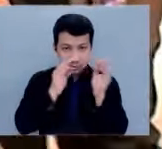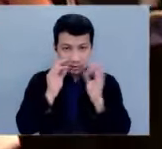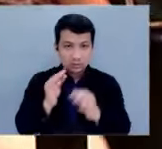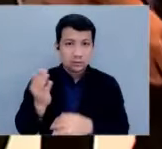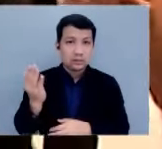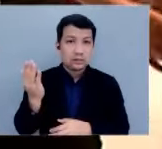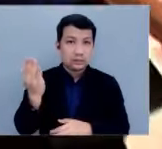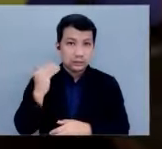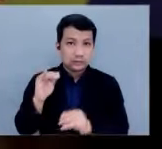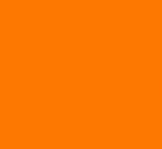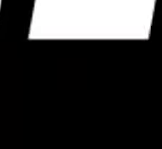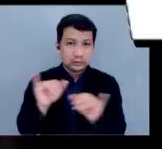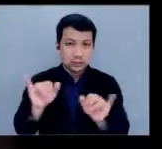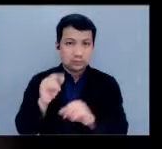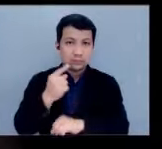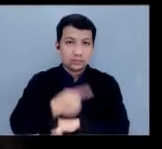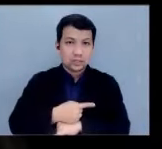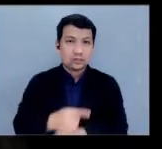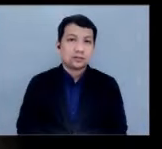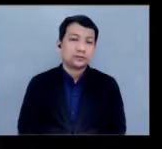yon.